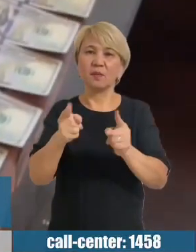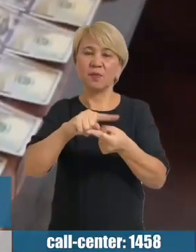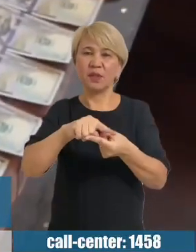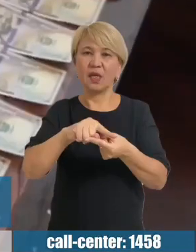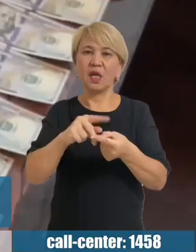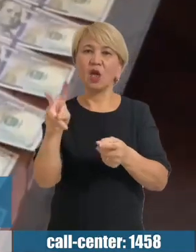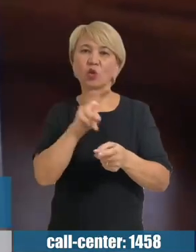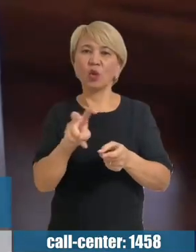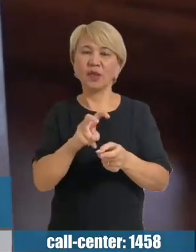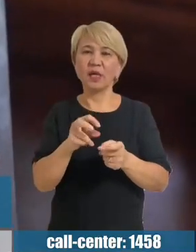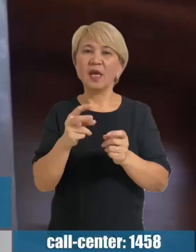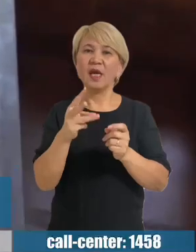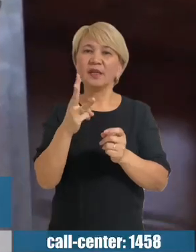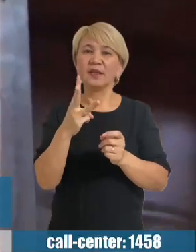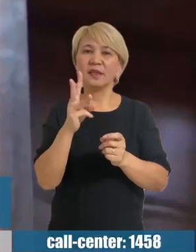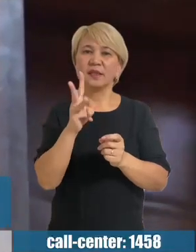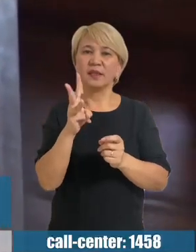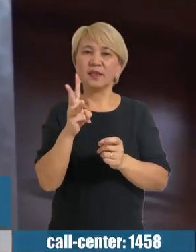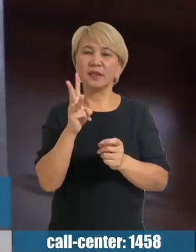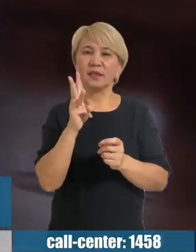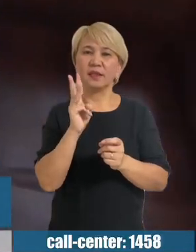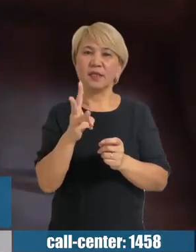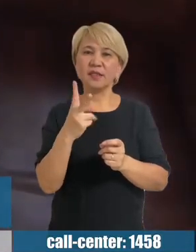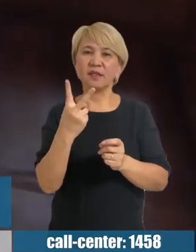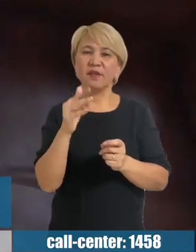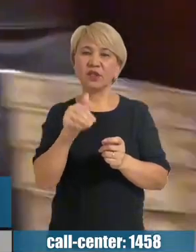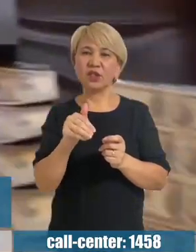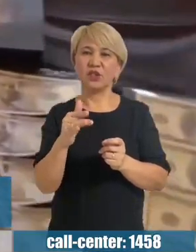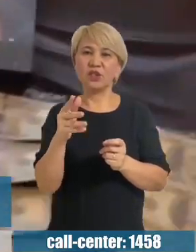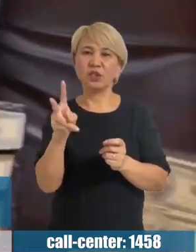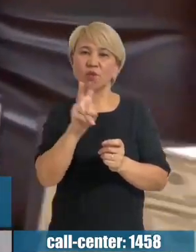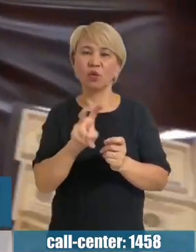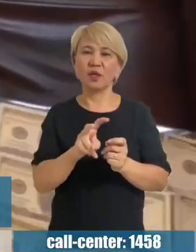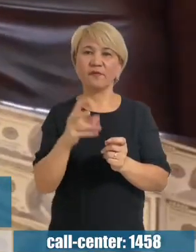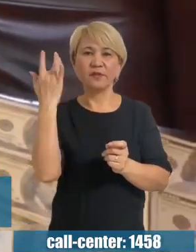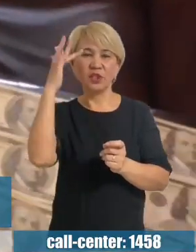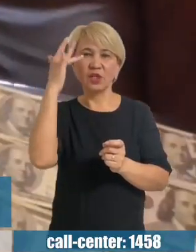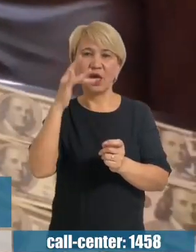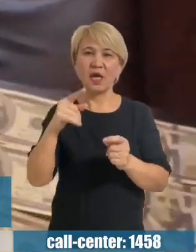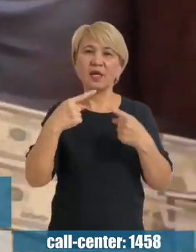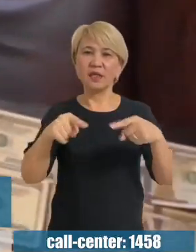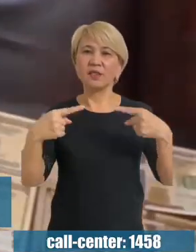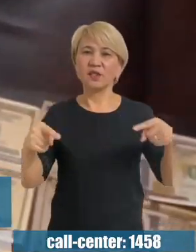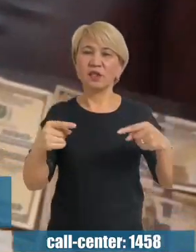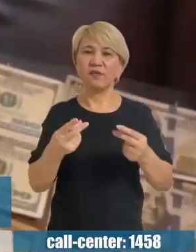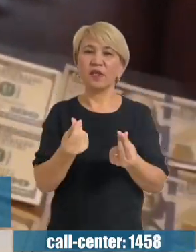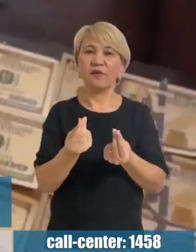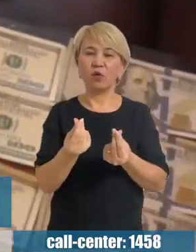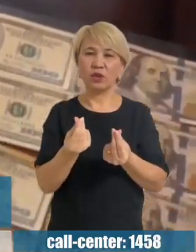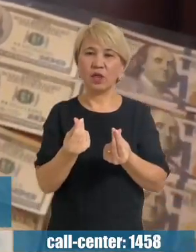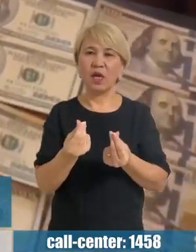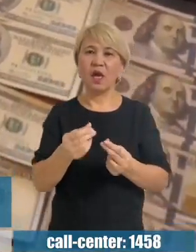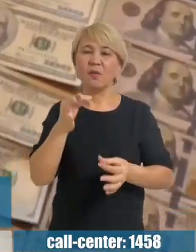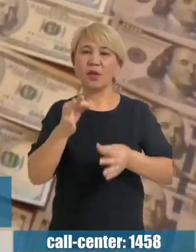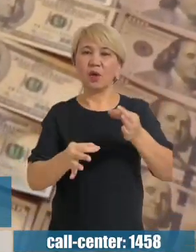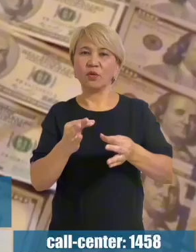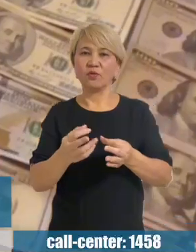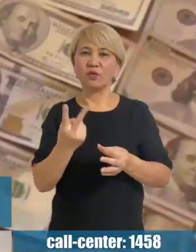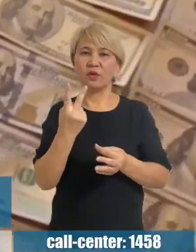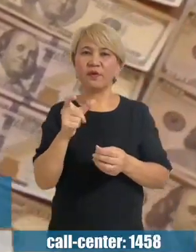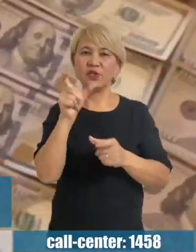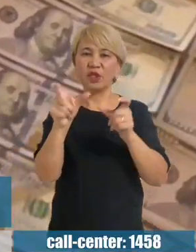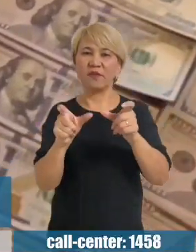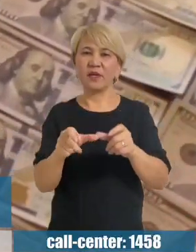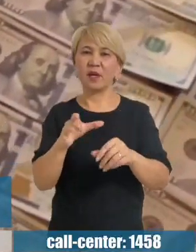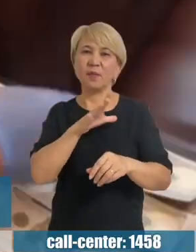сумму 32 700 долларов США под предлогом приобретения различного вида криптовалют. Приговором суда двое